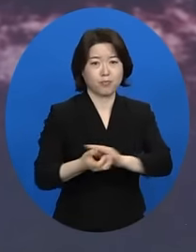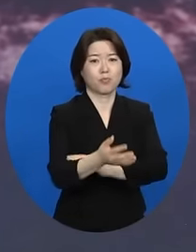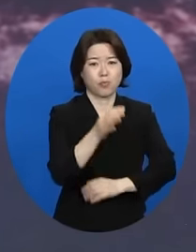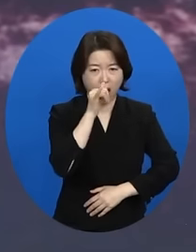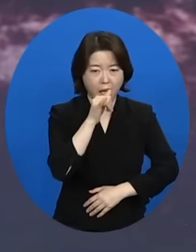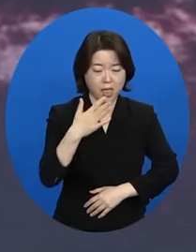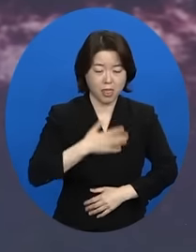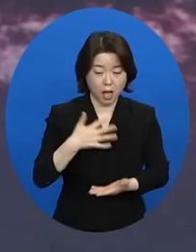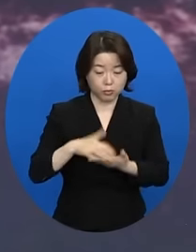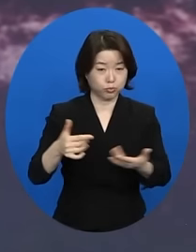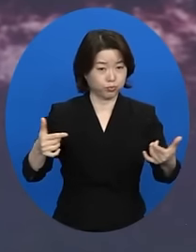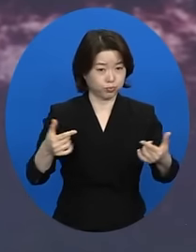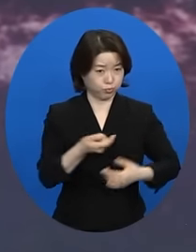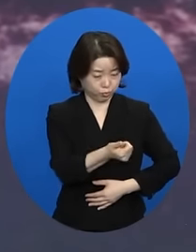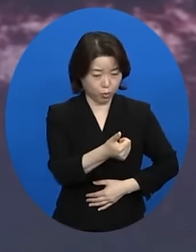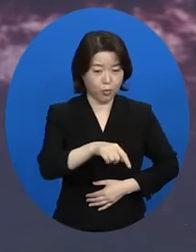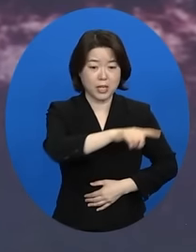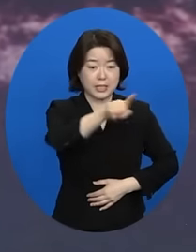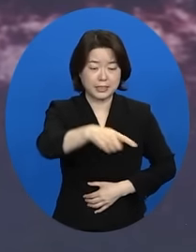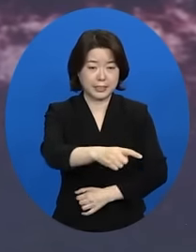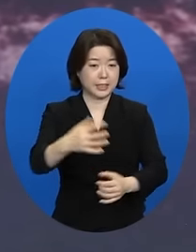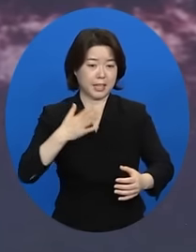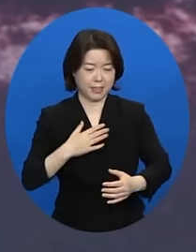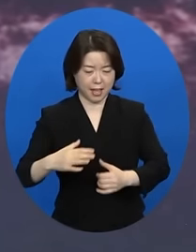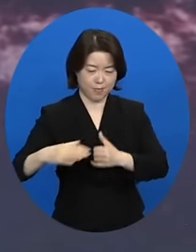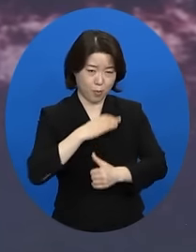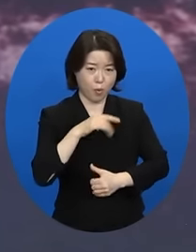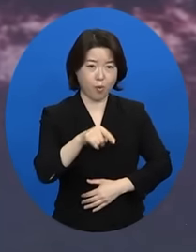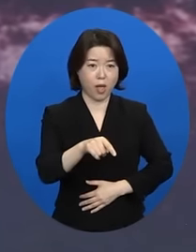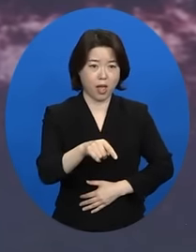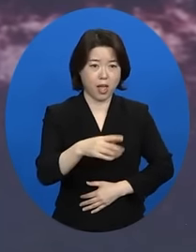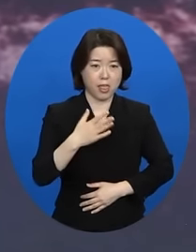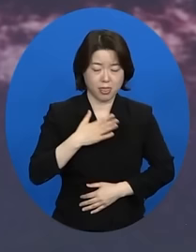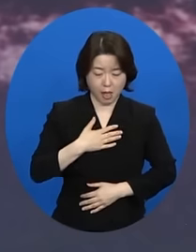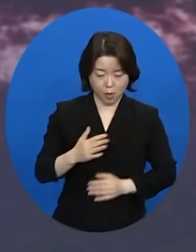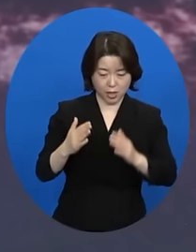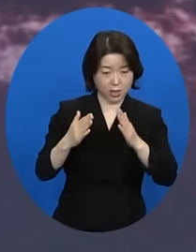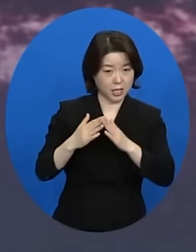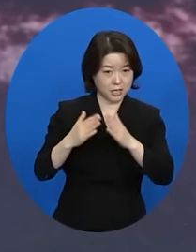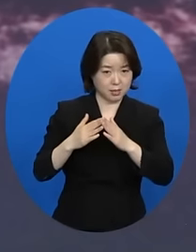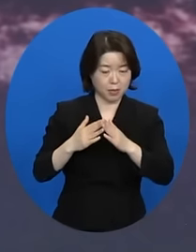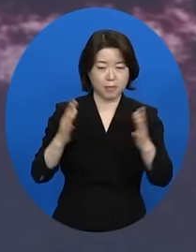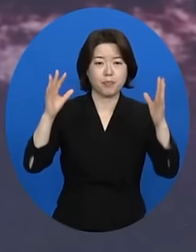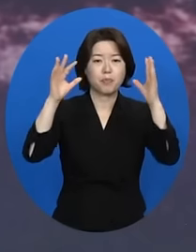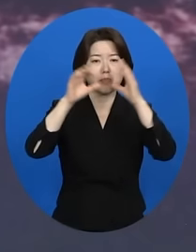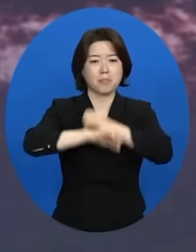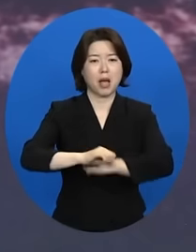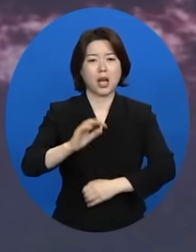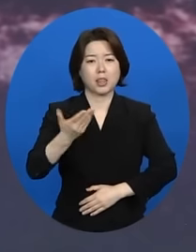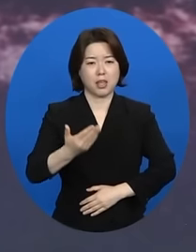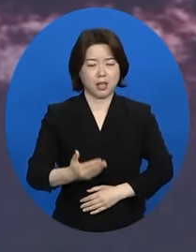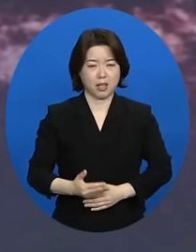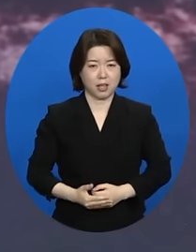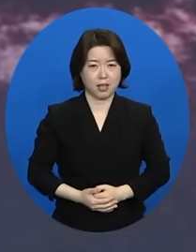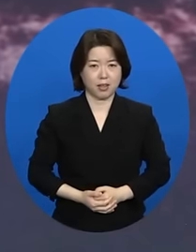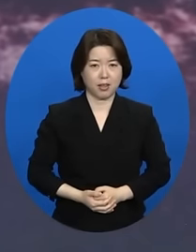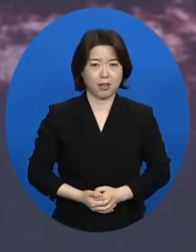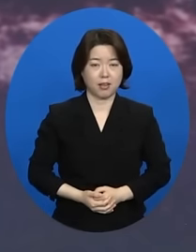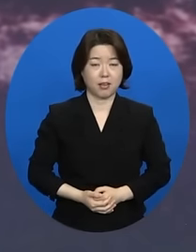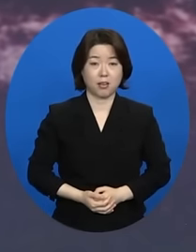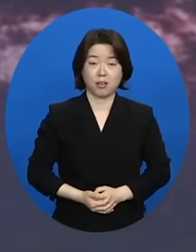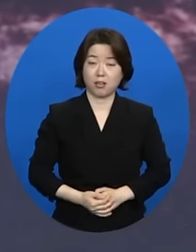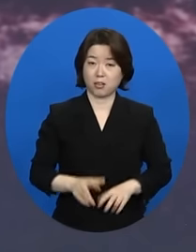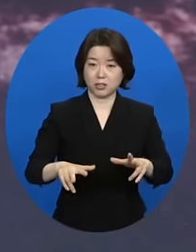수가 적은즉 그들이 모여 나를 치고 나를 죽이리니 그러면 나와 내 집이 멸망하리라. 그러니까